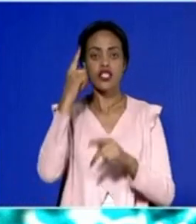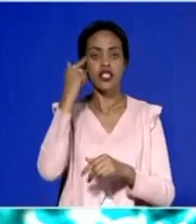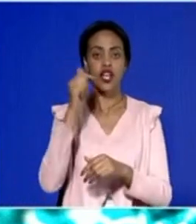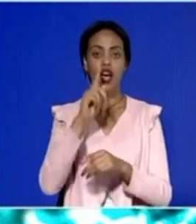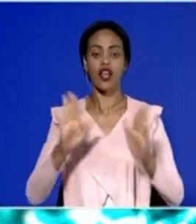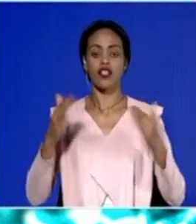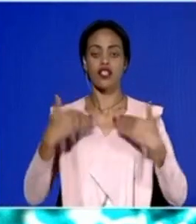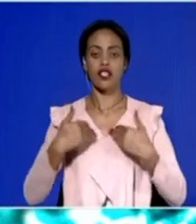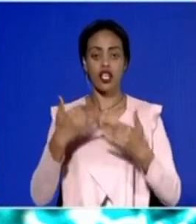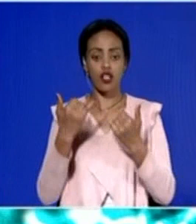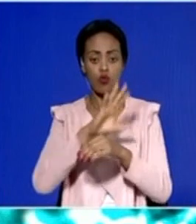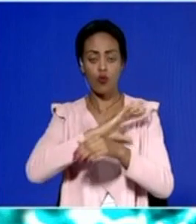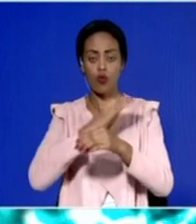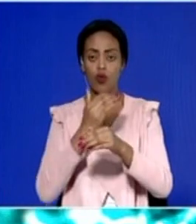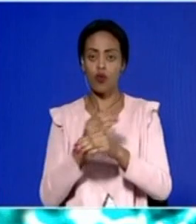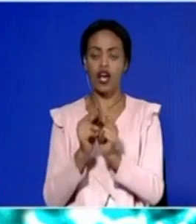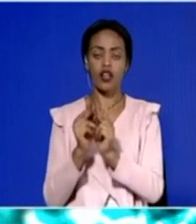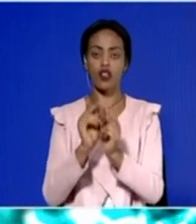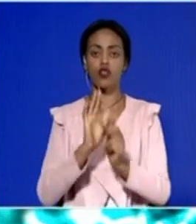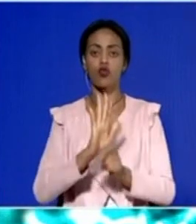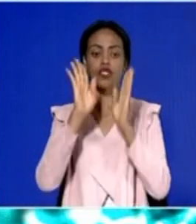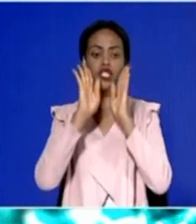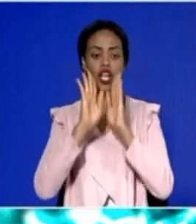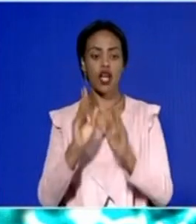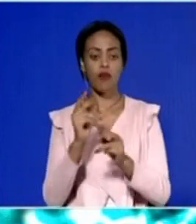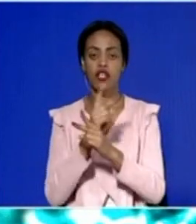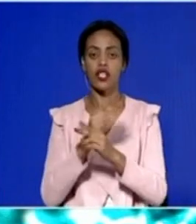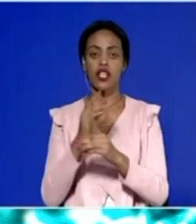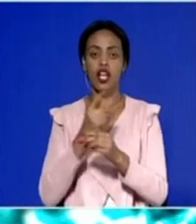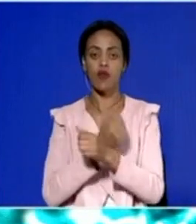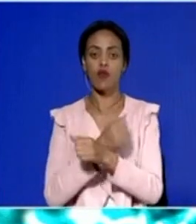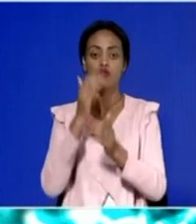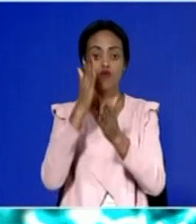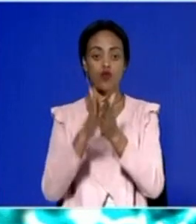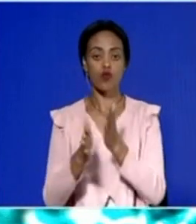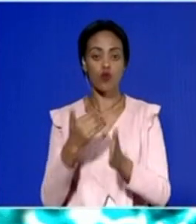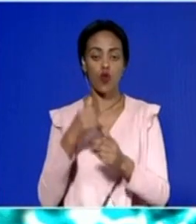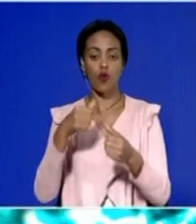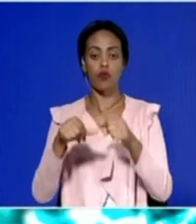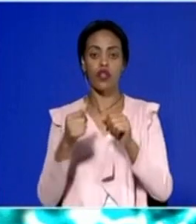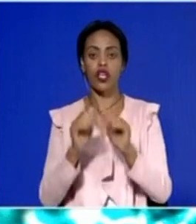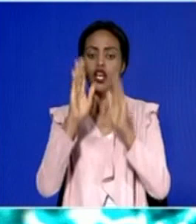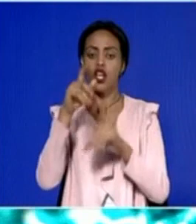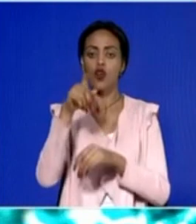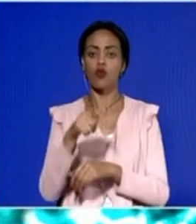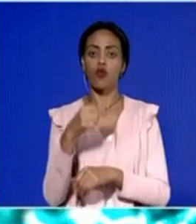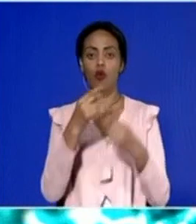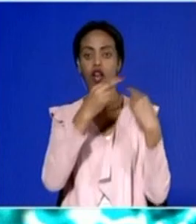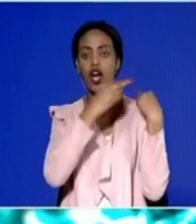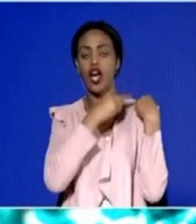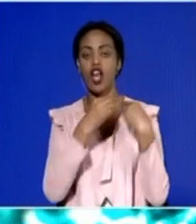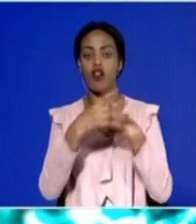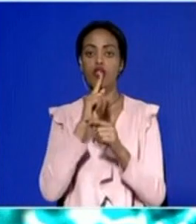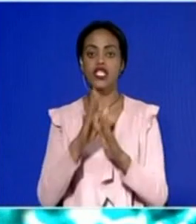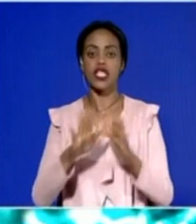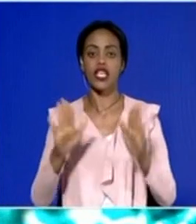ፀጥታን ህዝቡን ብቕልፅምኩምን ሓድነትኩምን ሰላምን ድሕነትን ትግራይ ኣብ ምውሓስ እትፍፅምዎ ዘለኹም ግደ ናእዳ ይግብአኩም ኢሎም ሓላፊ ቢሮ ፀጥታን